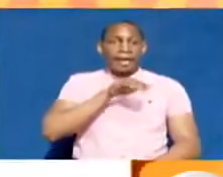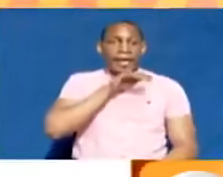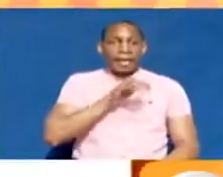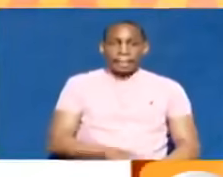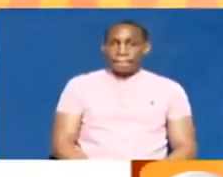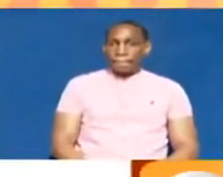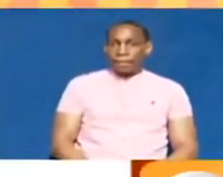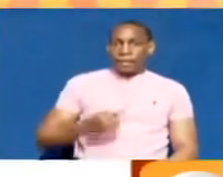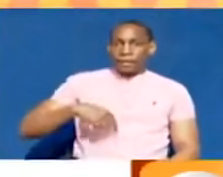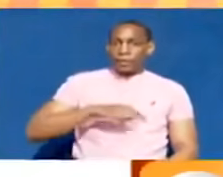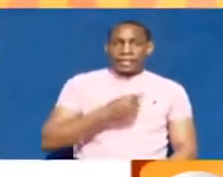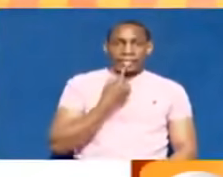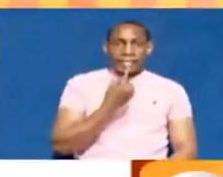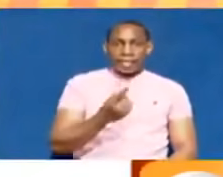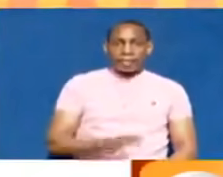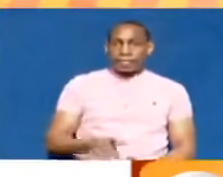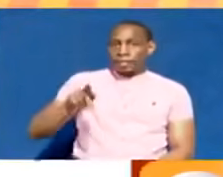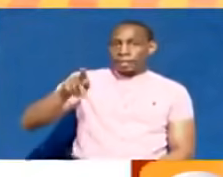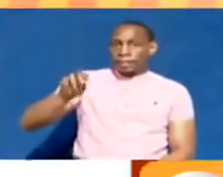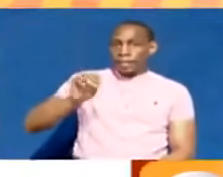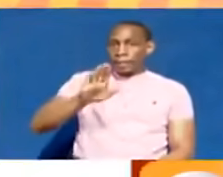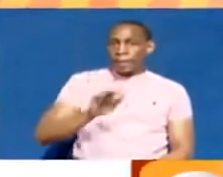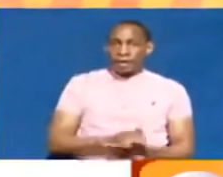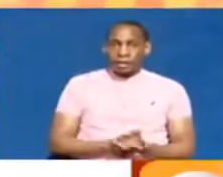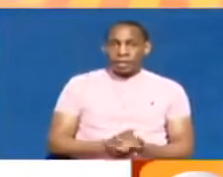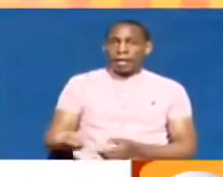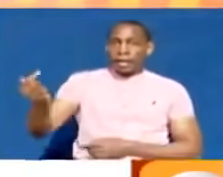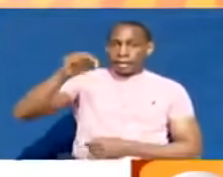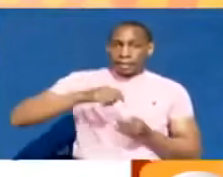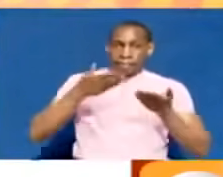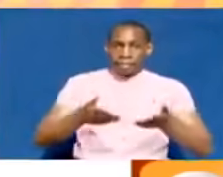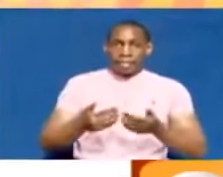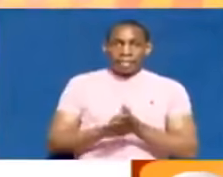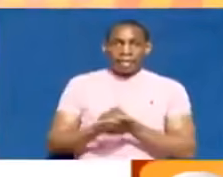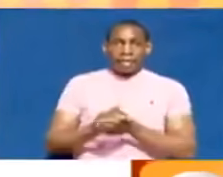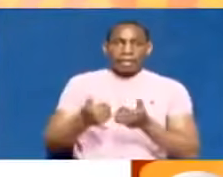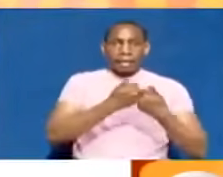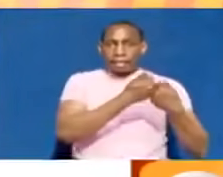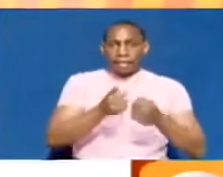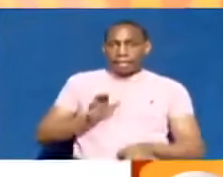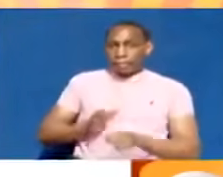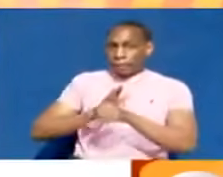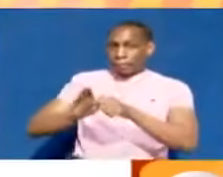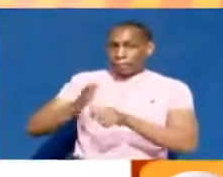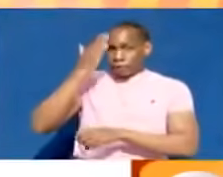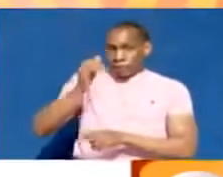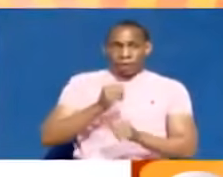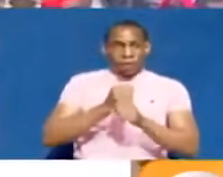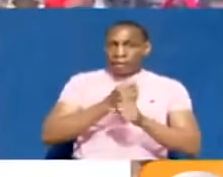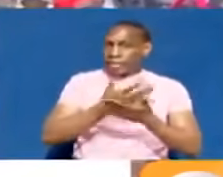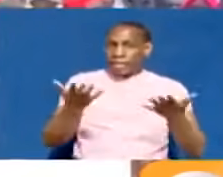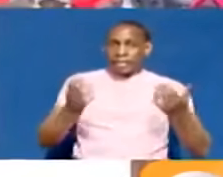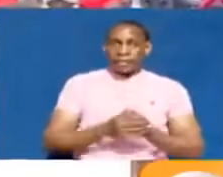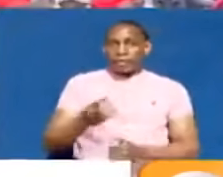Raila. Tunawaambia hiyo prime minister yenu atakuja hapa apambane na mama mboga kwa sababu kazi ni